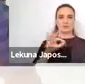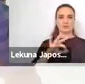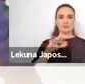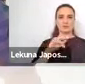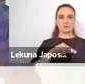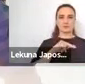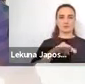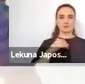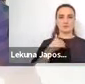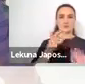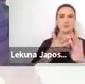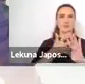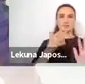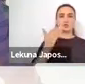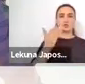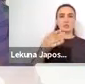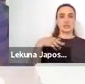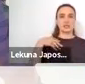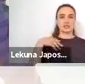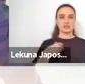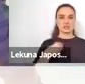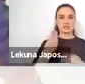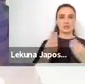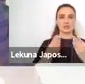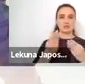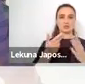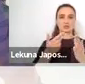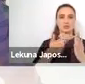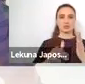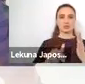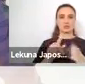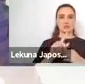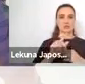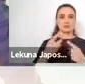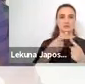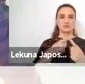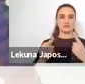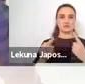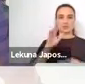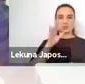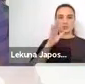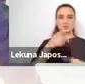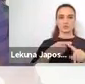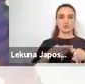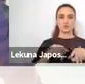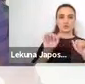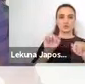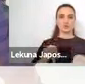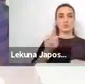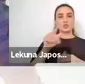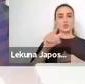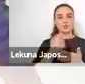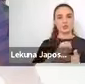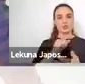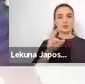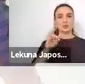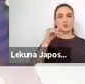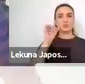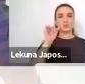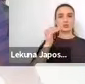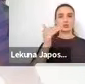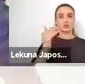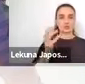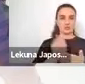მე მესმის რომ შენ გეწყინა რომ ეს თამაში წააგე, ხო, მაგრამ სხვა დროს შეიძლება შენ მოიგო, ან გუშინ გახსოვს შენ